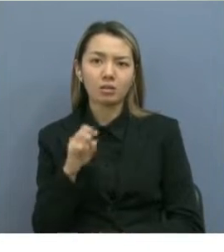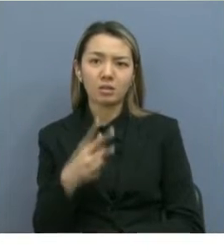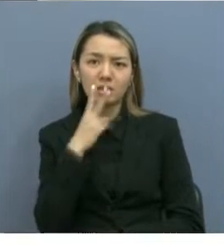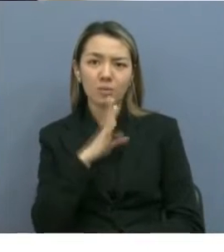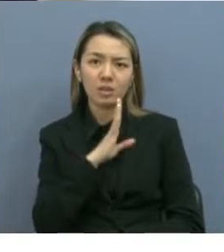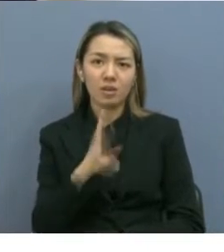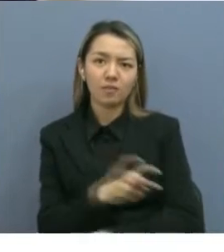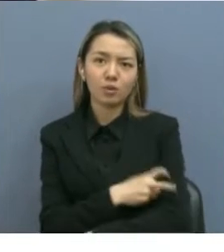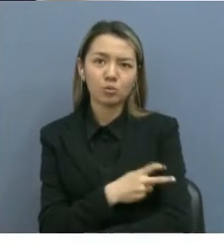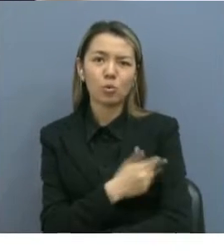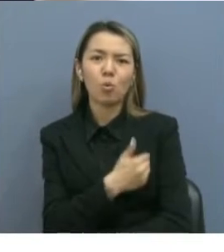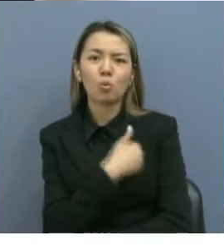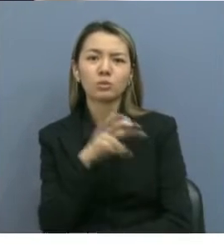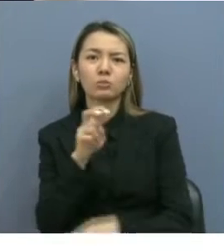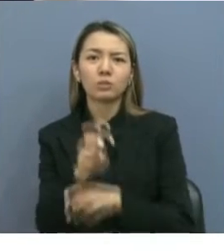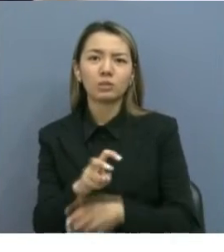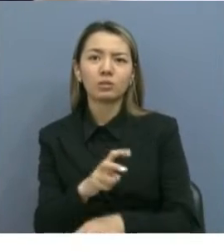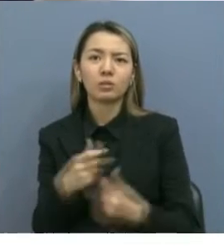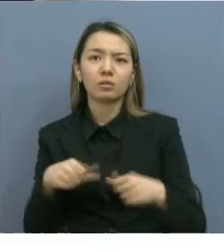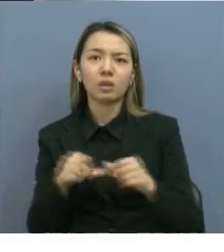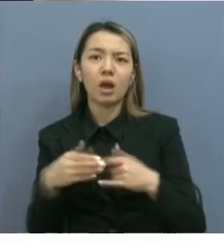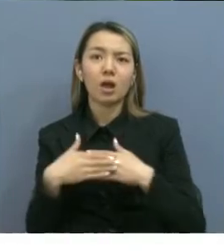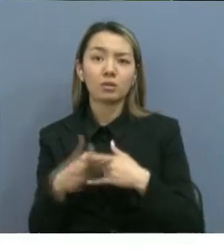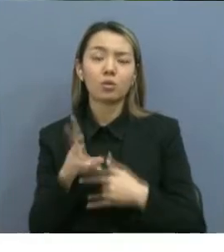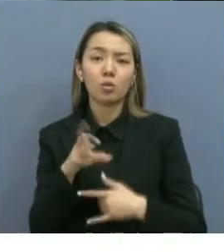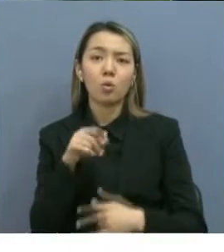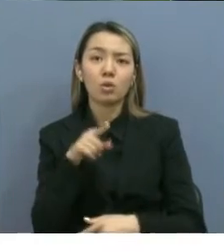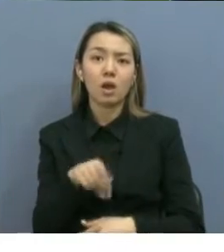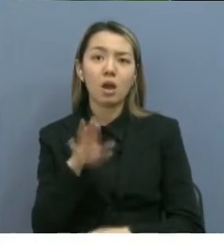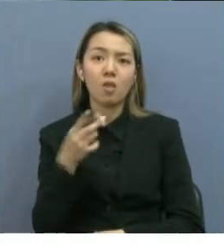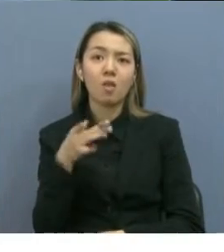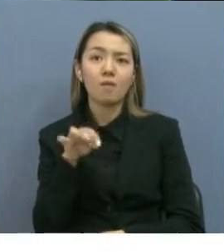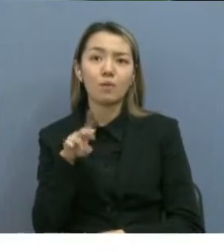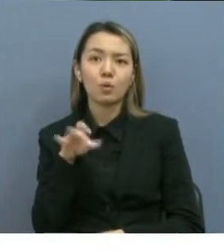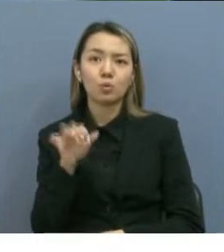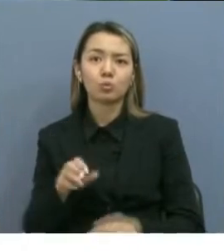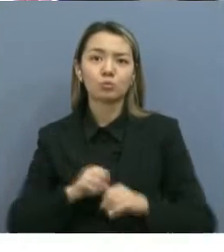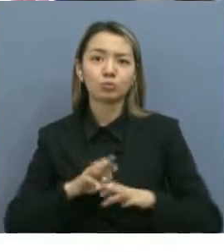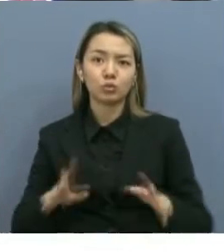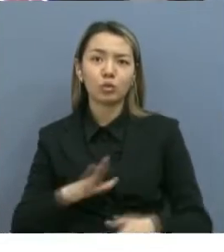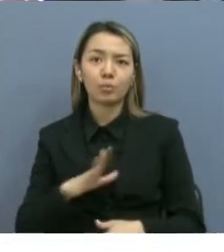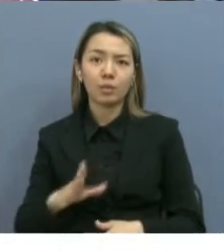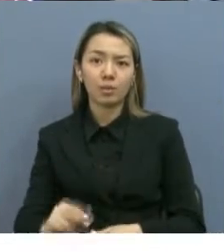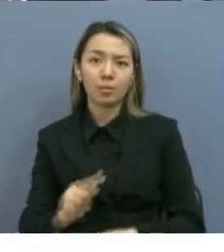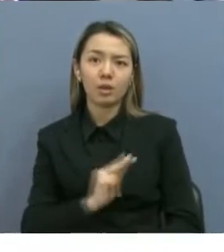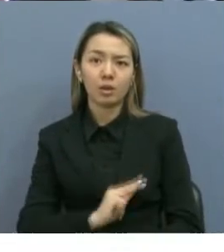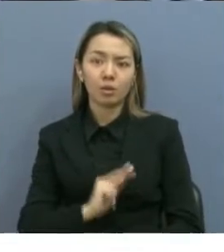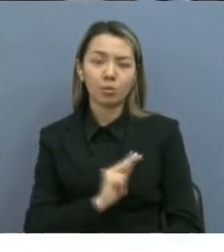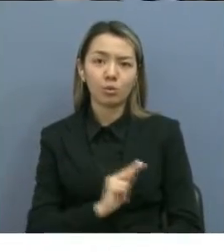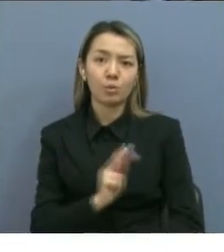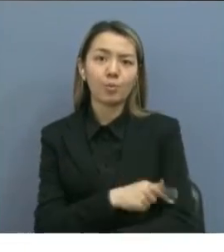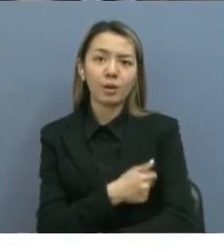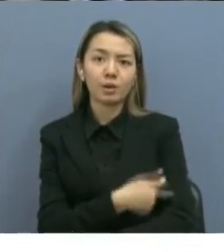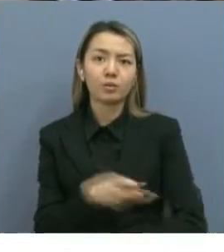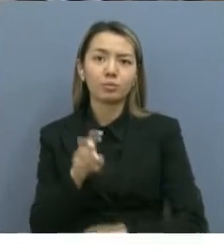қарамай, дәрігерге көрінем деушілерге емханалардың есігі ашық. Бірақ коронавирус инфекциясы таралуының алдын алу мақсатында